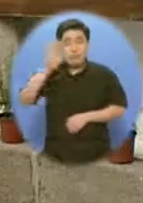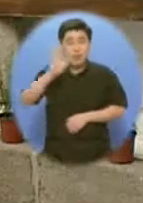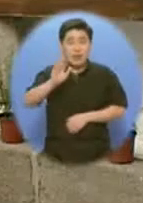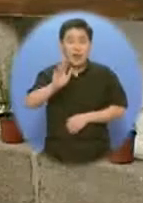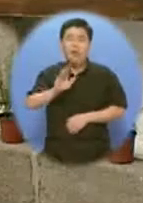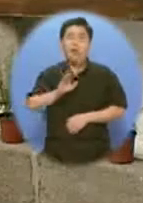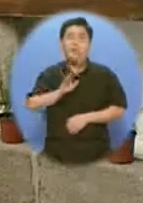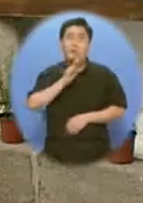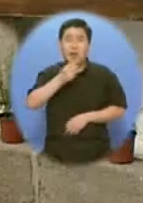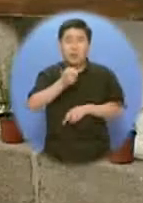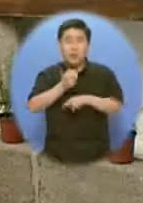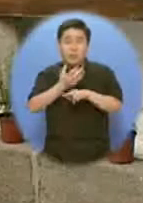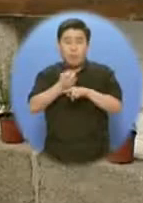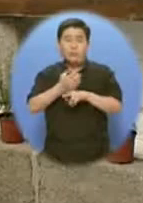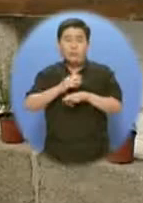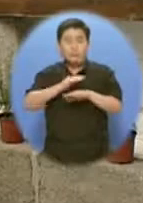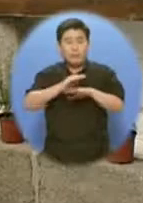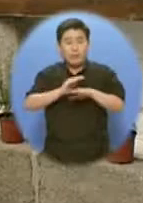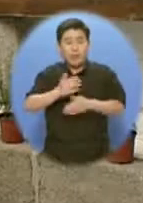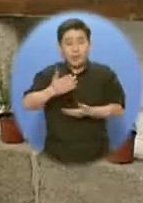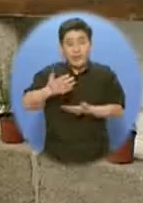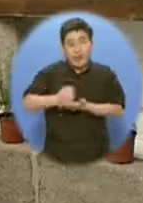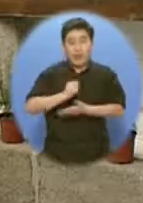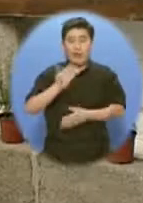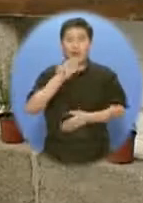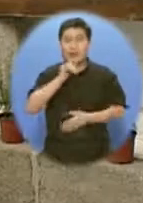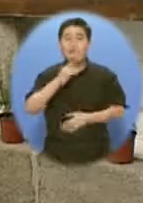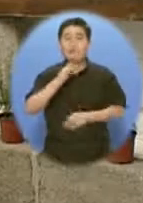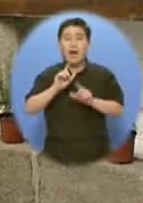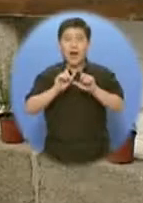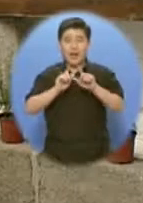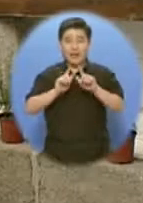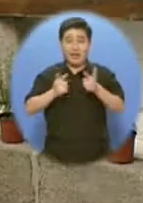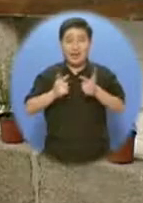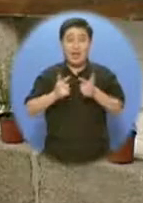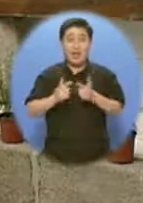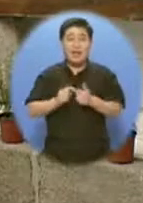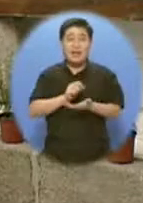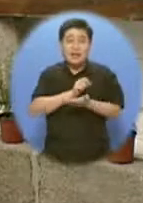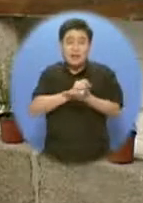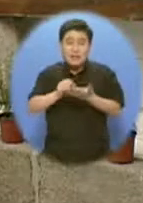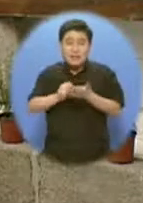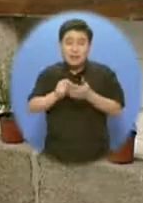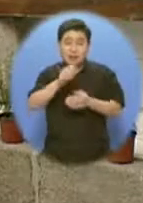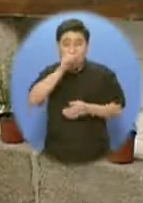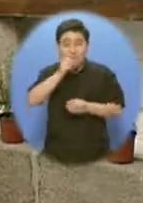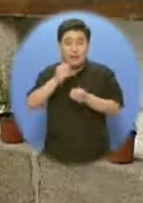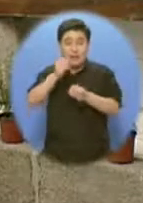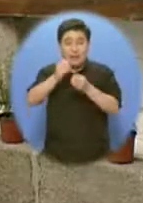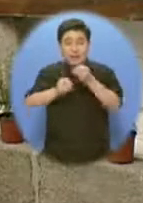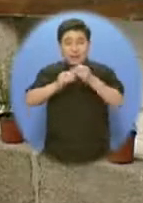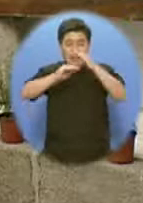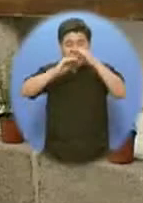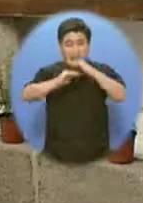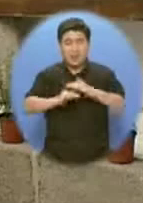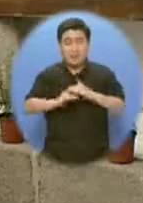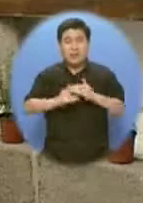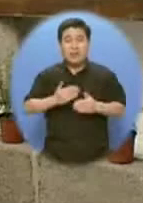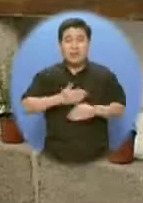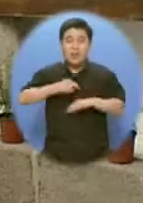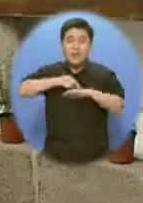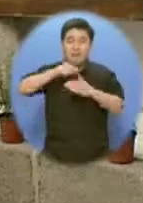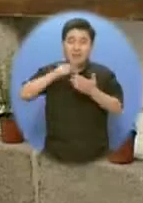굉장한 보물로 남을 뿐만이 아니라 그 거기에 썼던 좋은 글들은 내